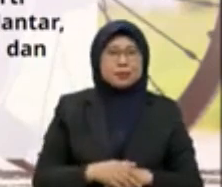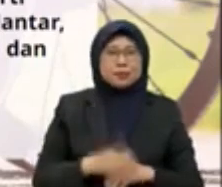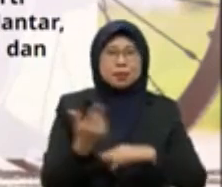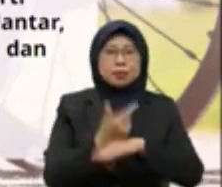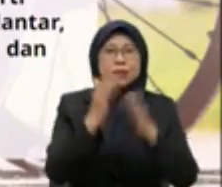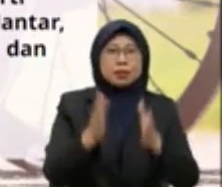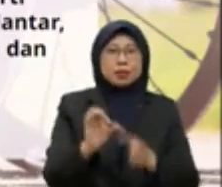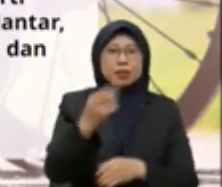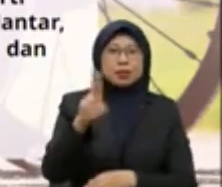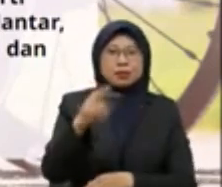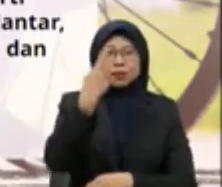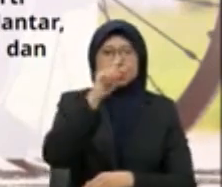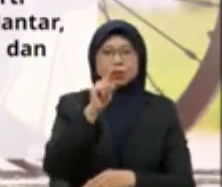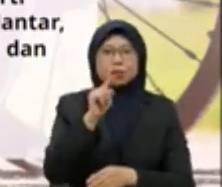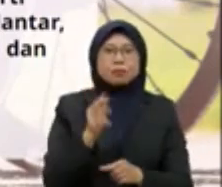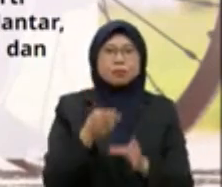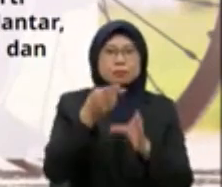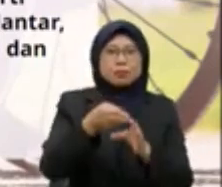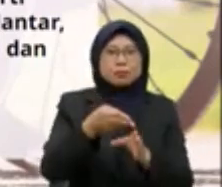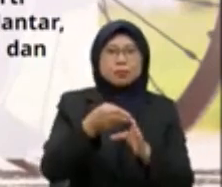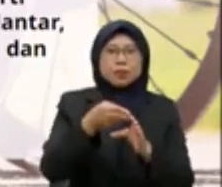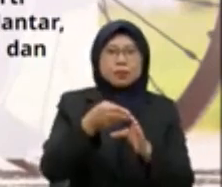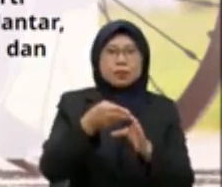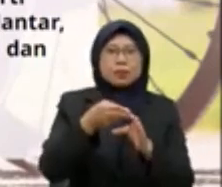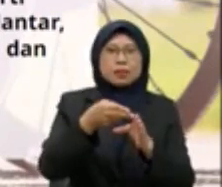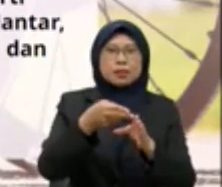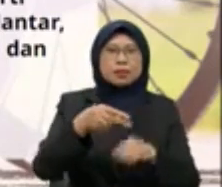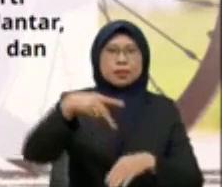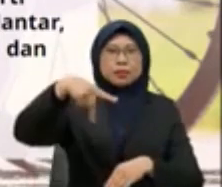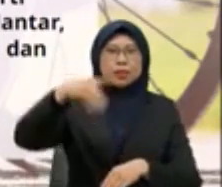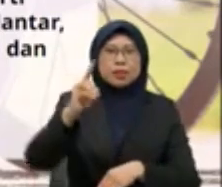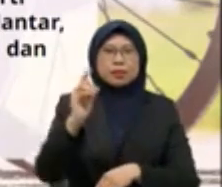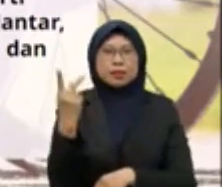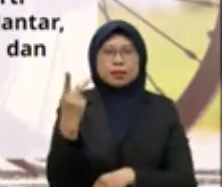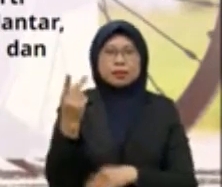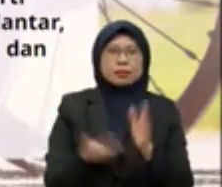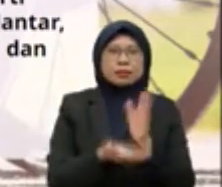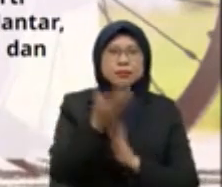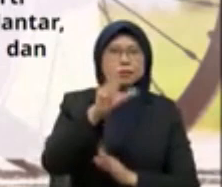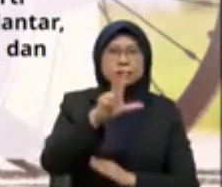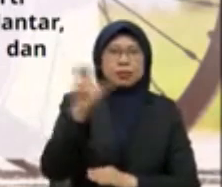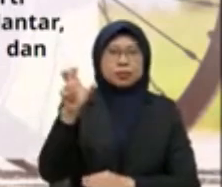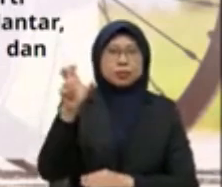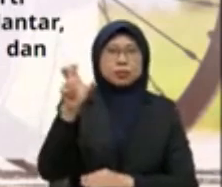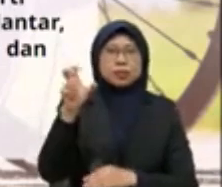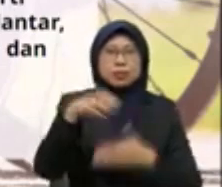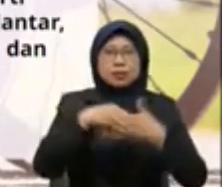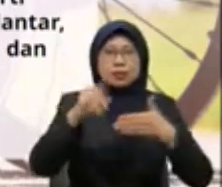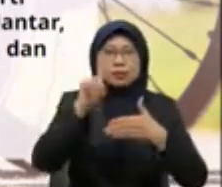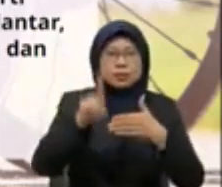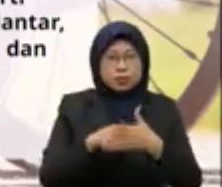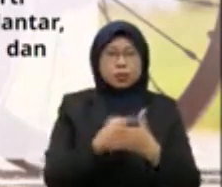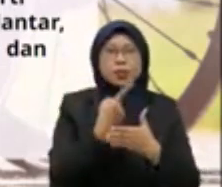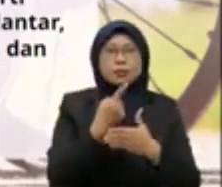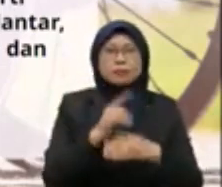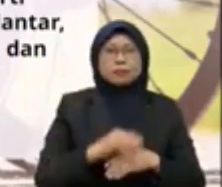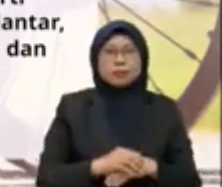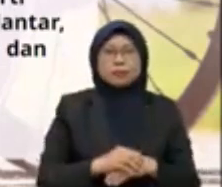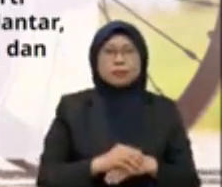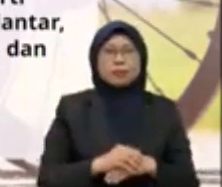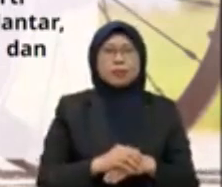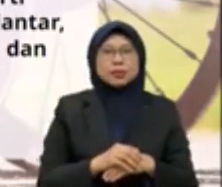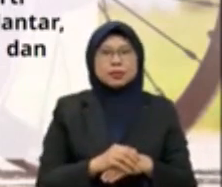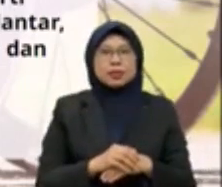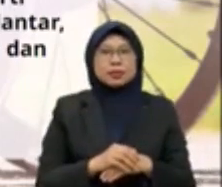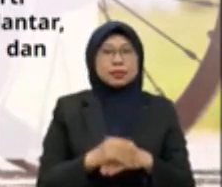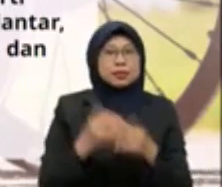OKU mengikuti program pemulihan dalam komuniti ditingkatkan kepada RM300 sebulan ketimbang